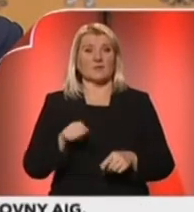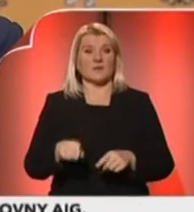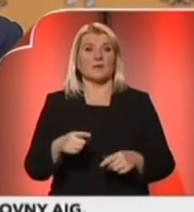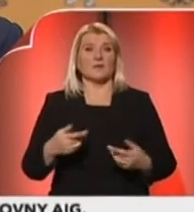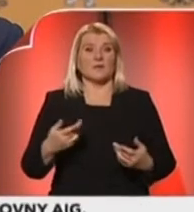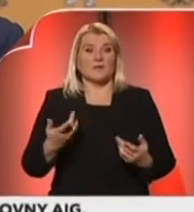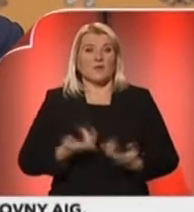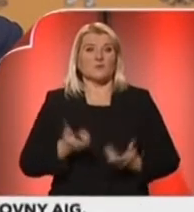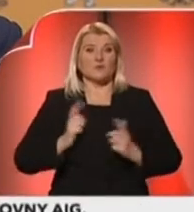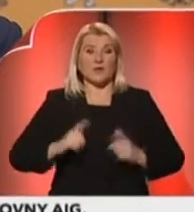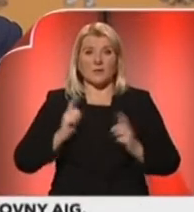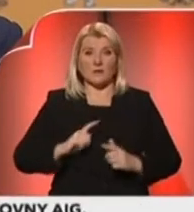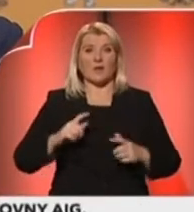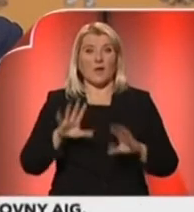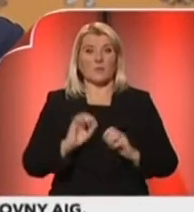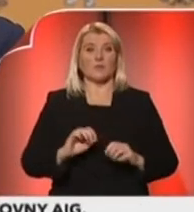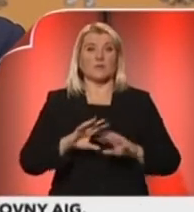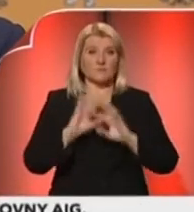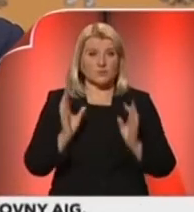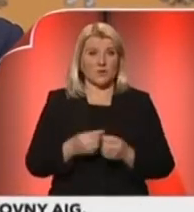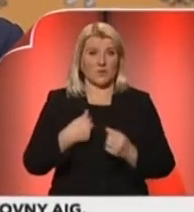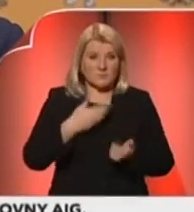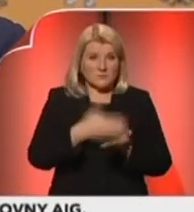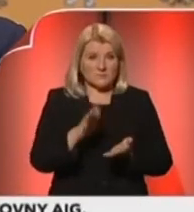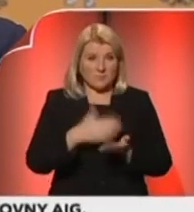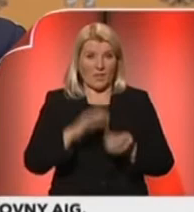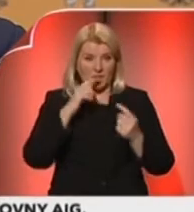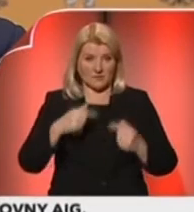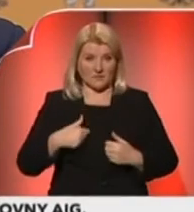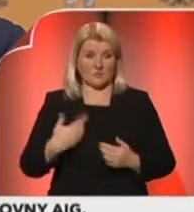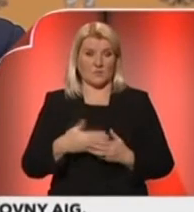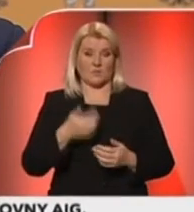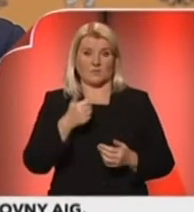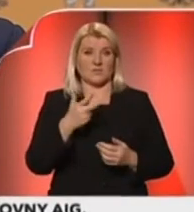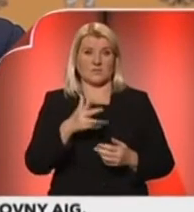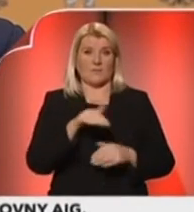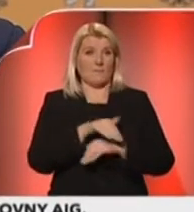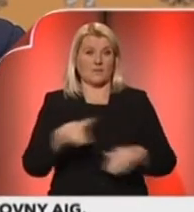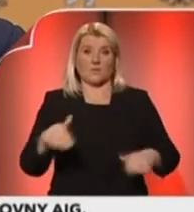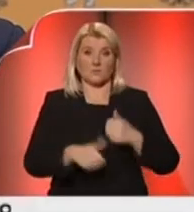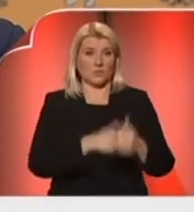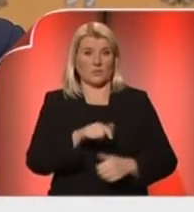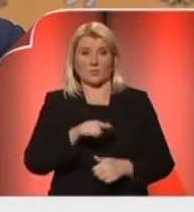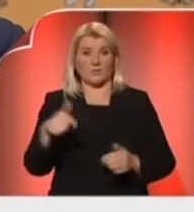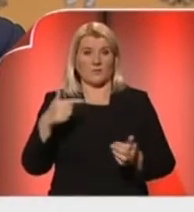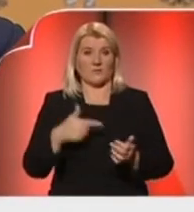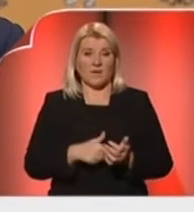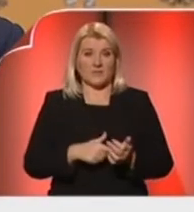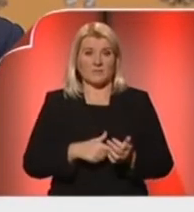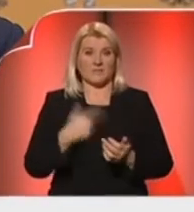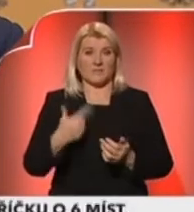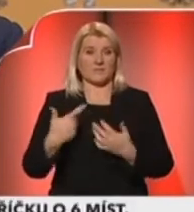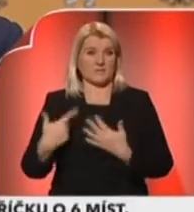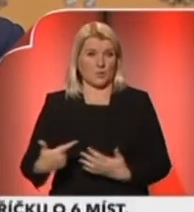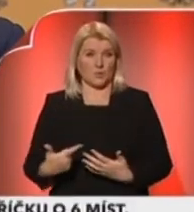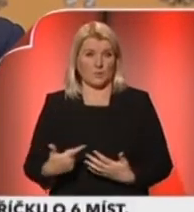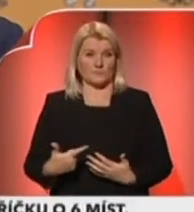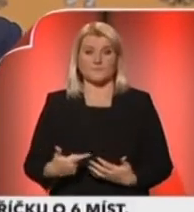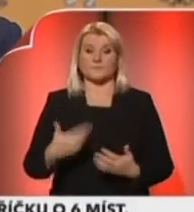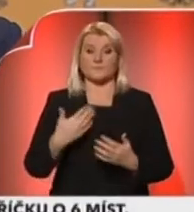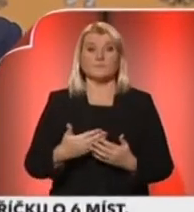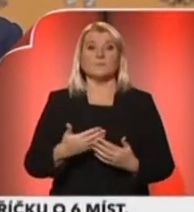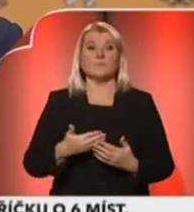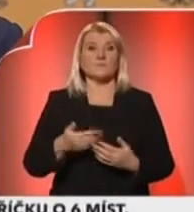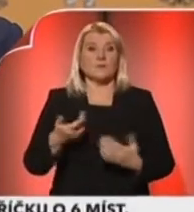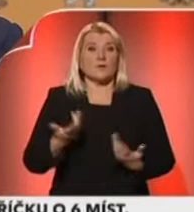čeká, abychom to všechno spláceli, a to je ve 100 milionech ročně až do roku 2027. A to, že